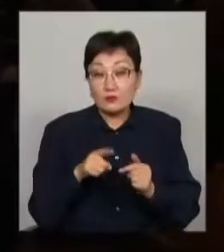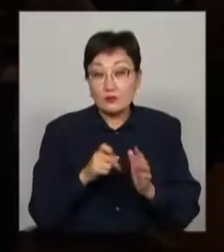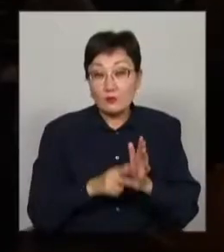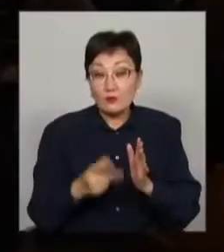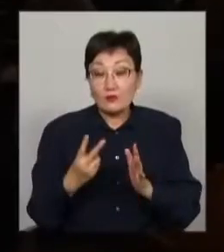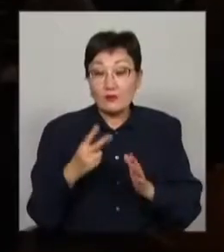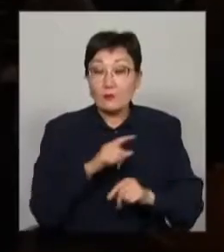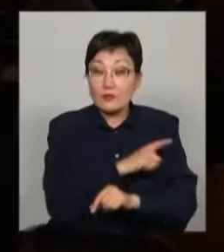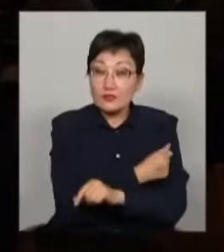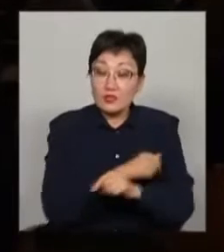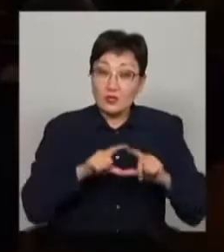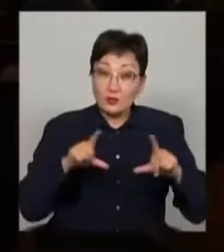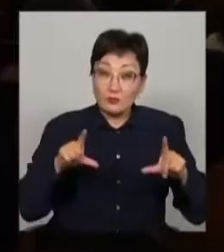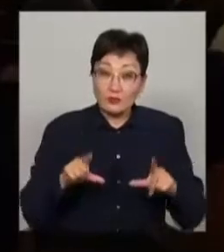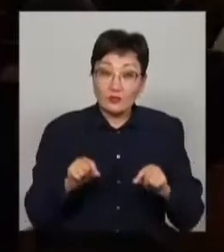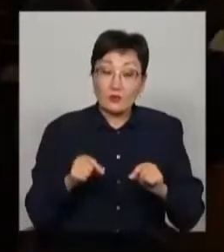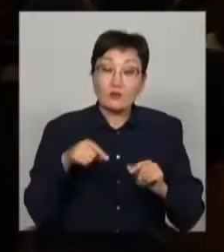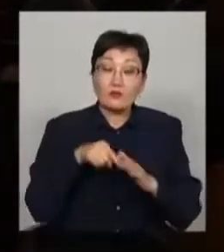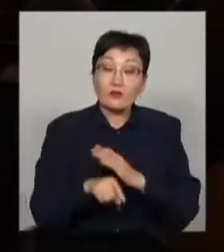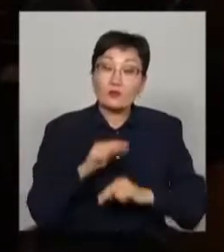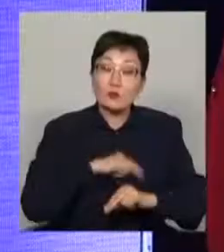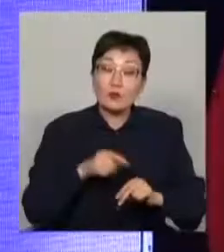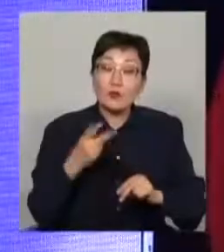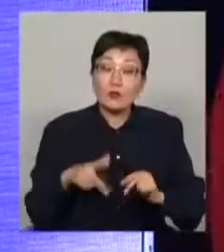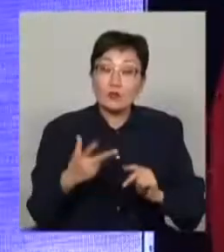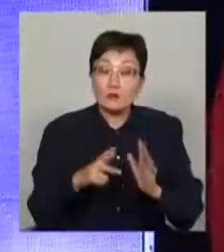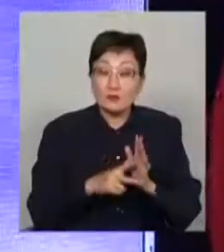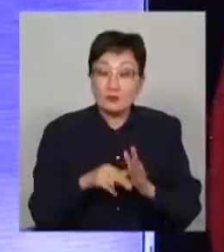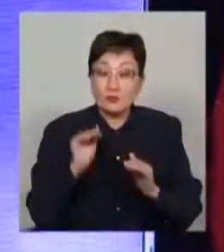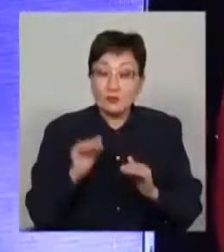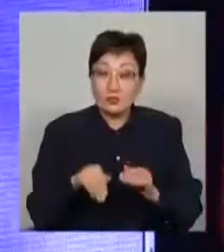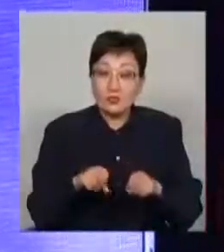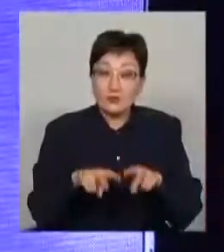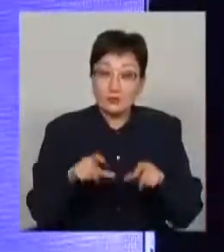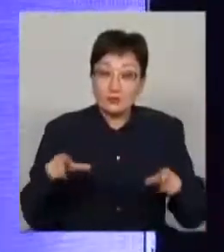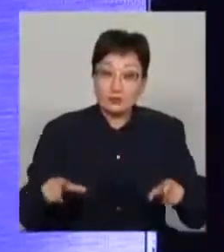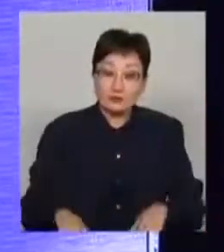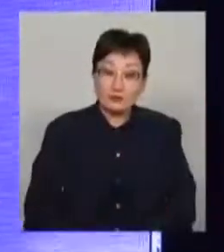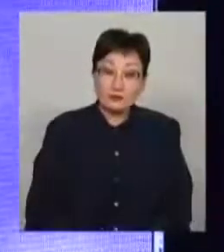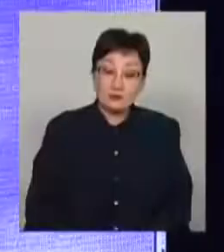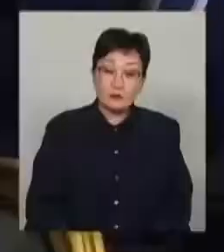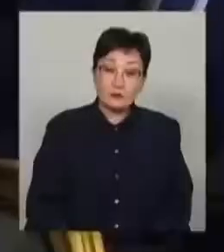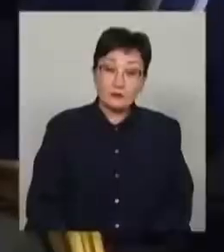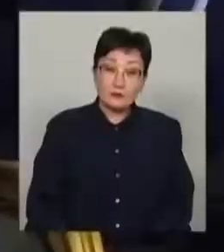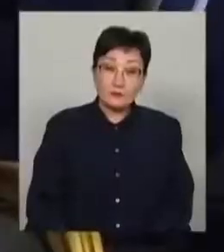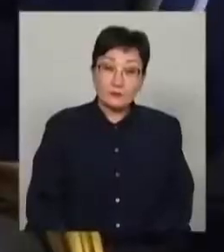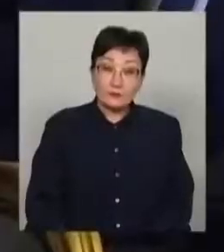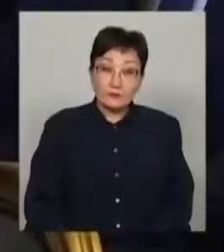182 медицинские организации. В них работает более 38 тысяч специалистов.